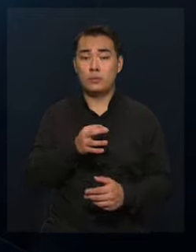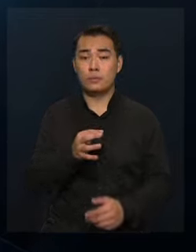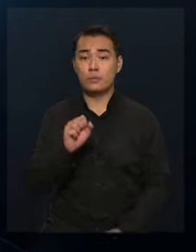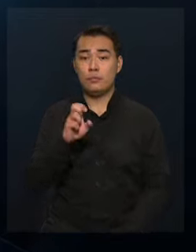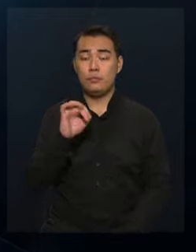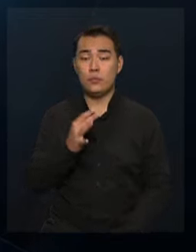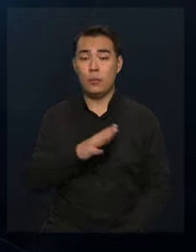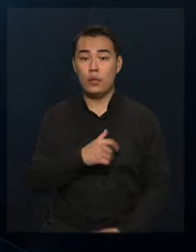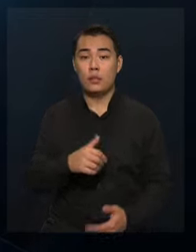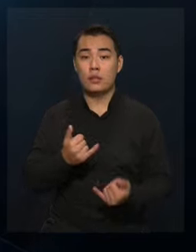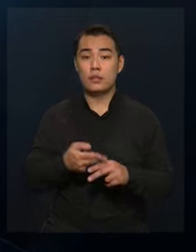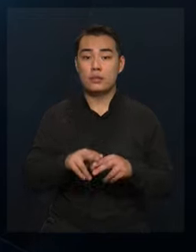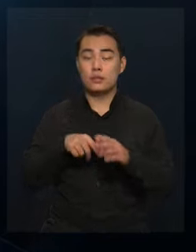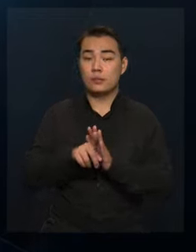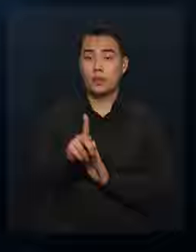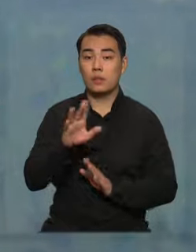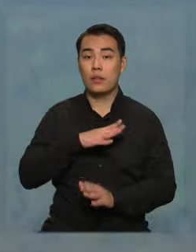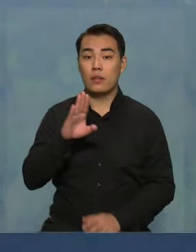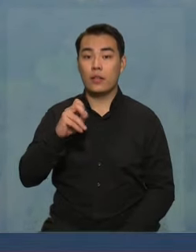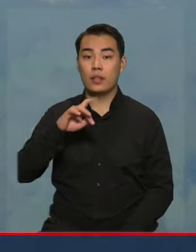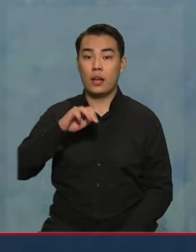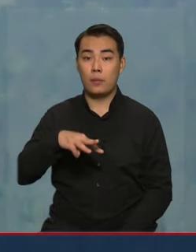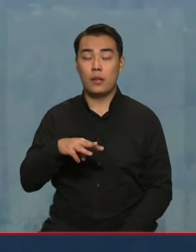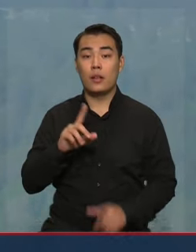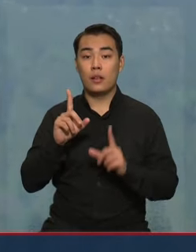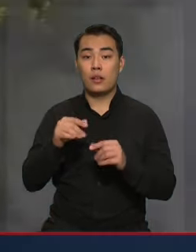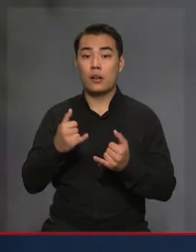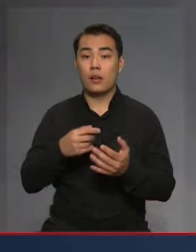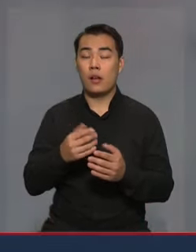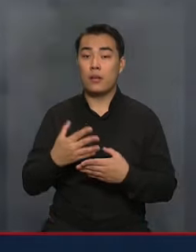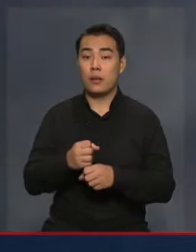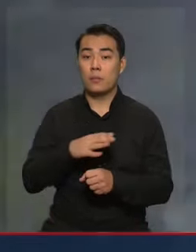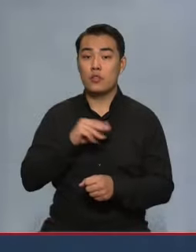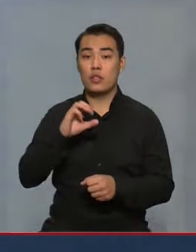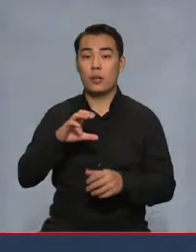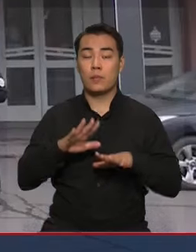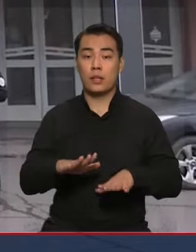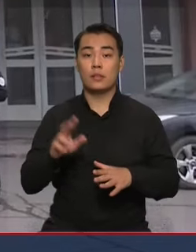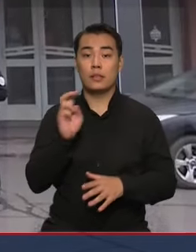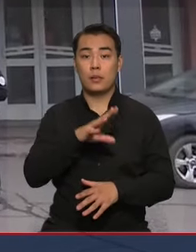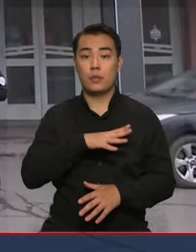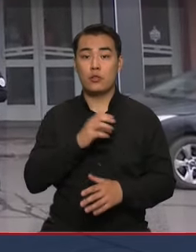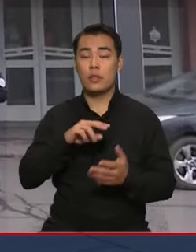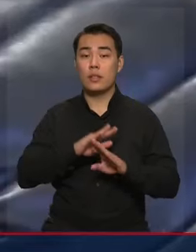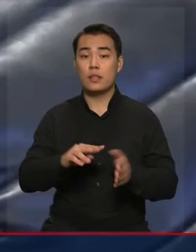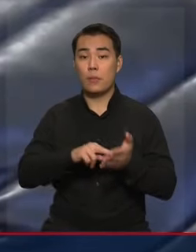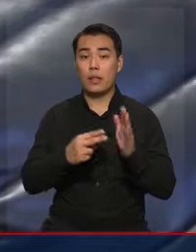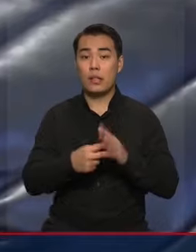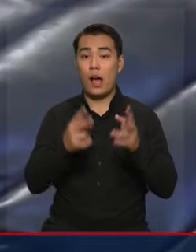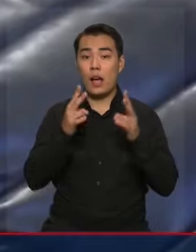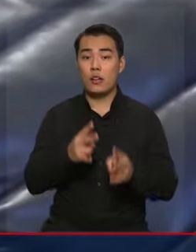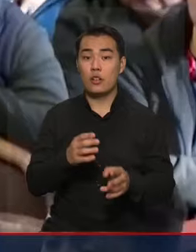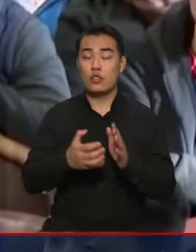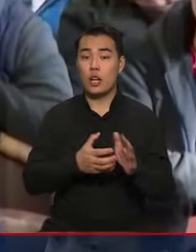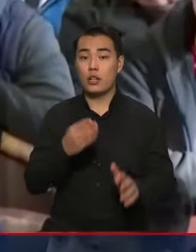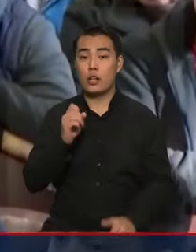глава государства отложил официальный визит во Вьетнам и направился в зону ЧС. Такая же незапланированная поездка состоялась во время аварии на шахте